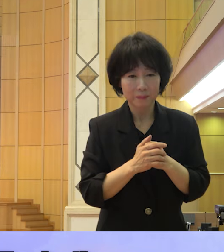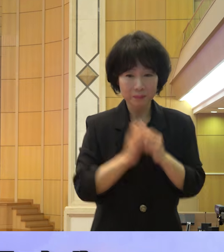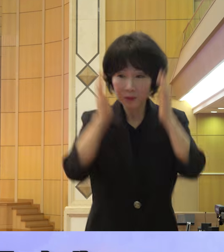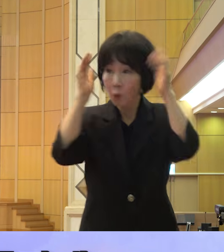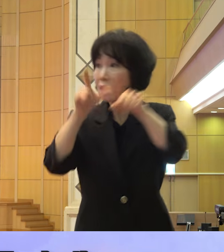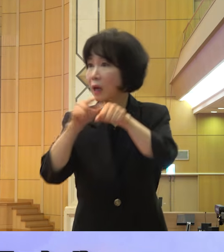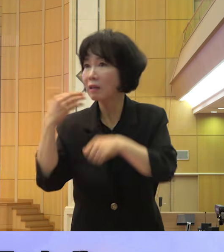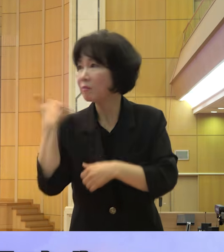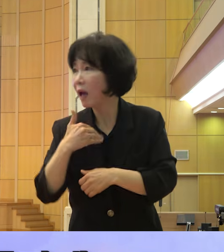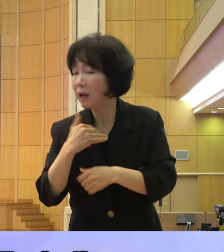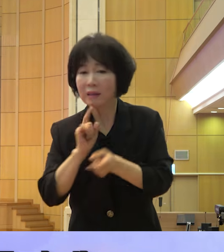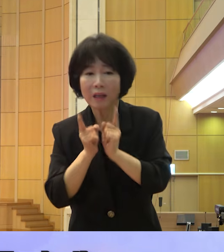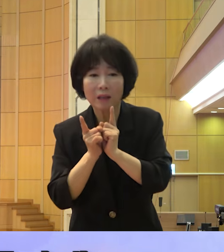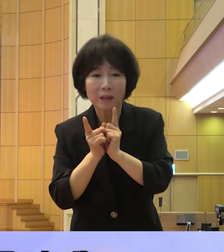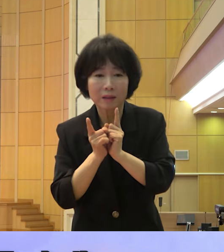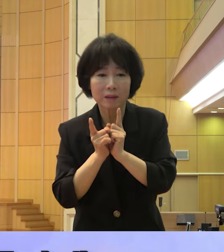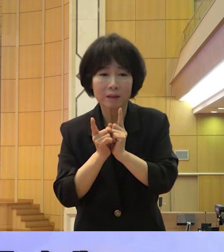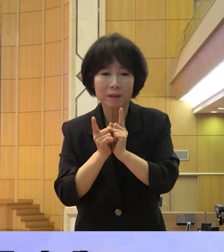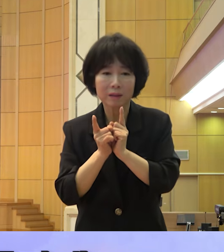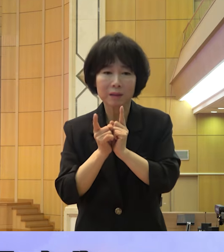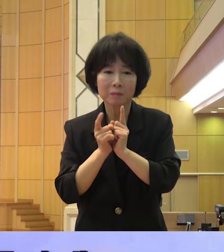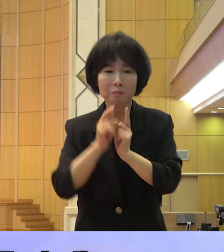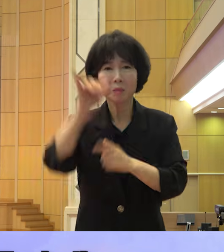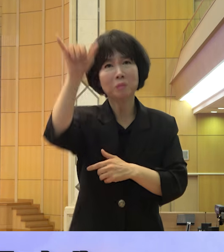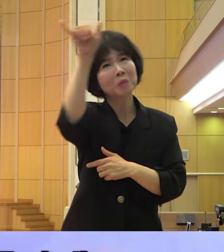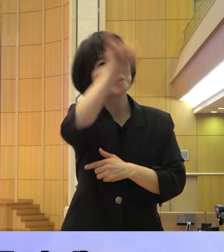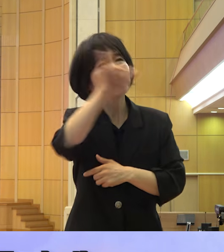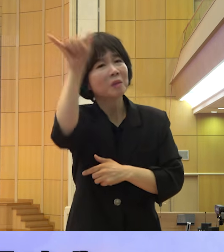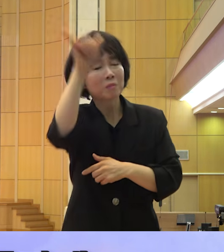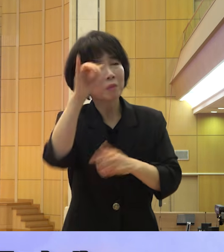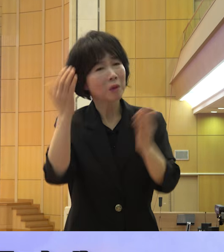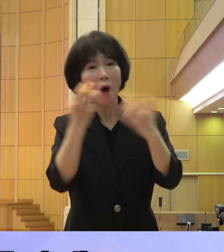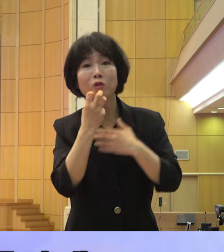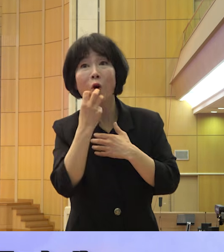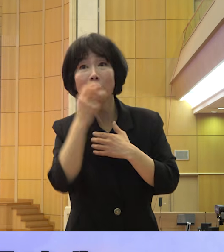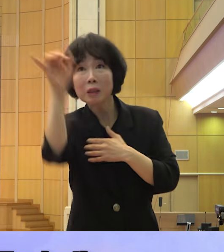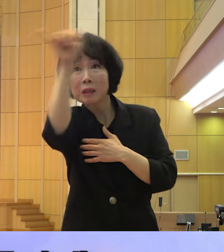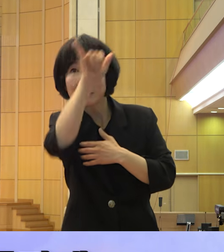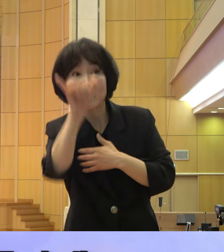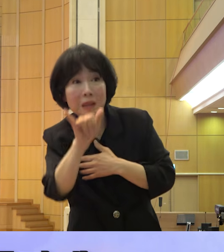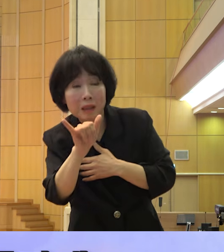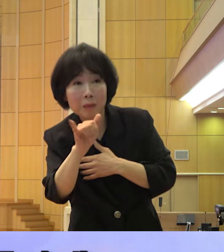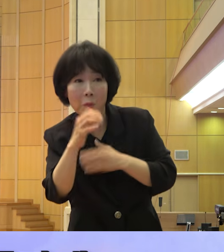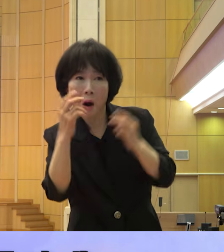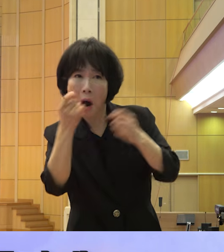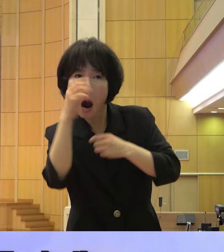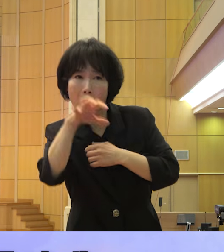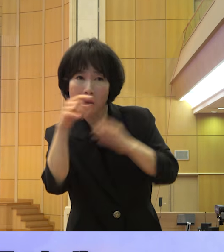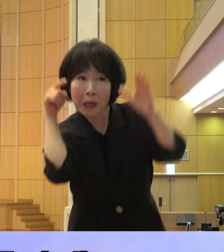시간이 있어요. 그러니까 을집 빌딩에 있는 중앙 강의록이라고 강의록 공부를 한 거예요.